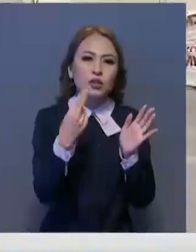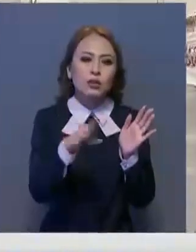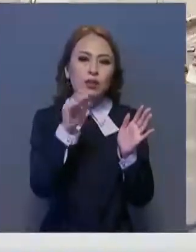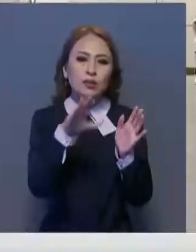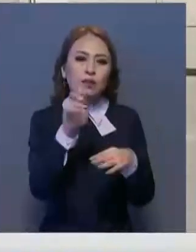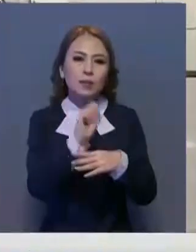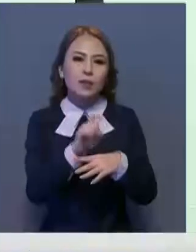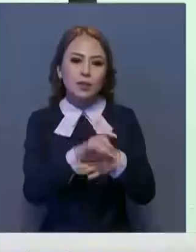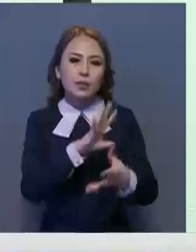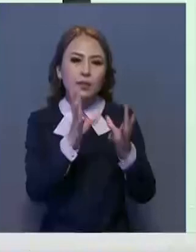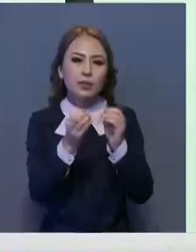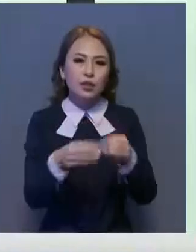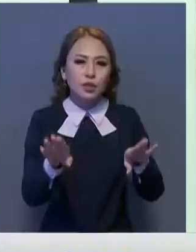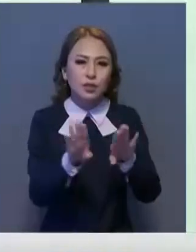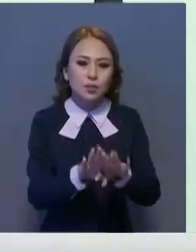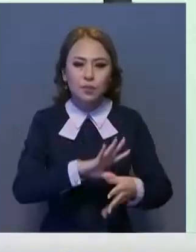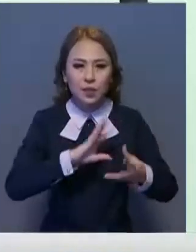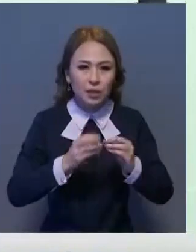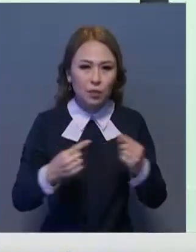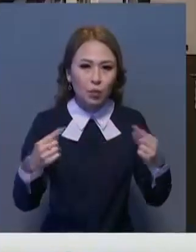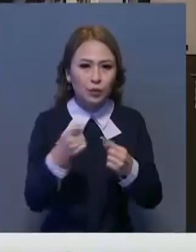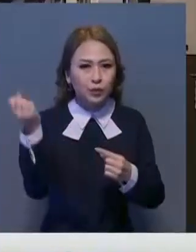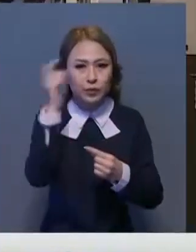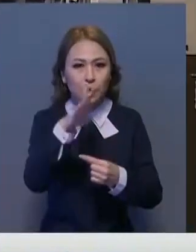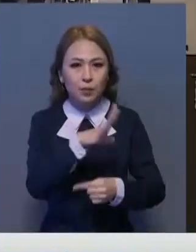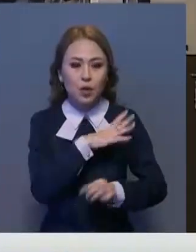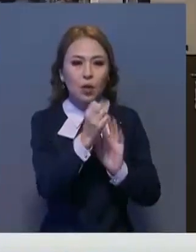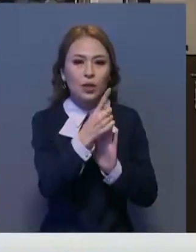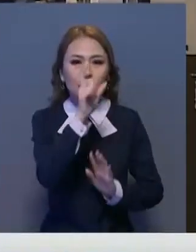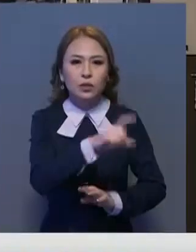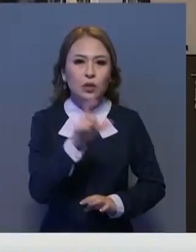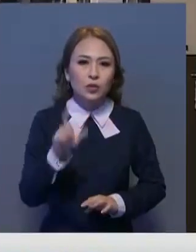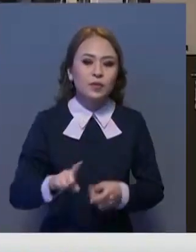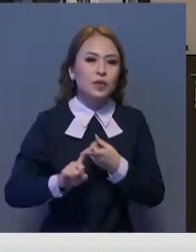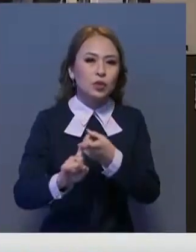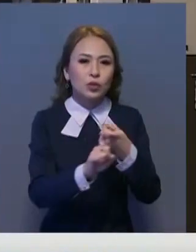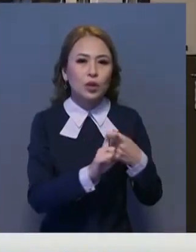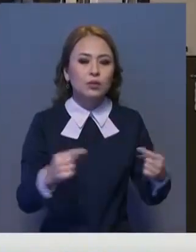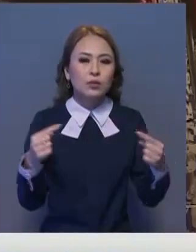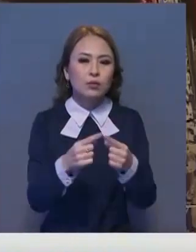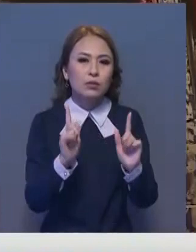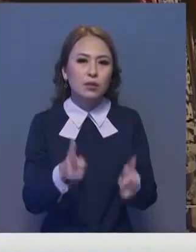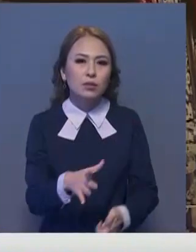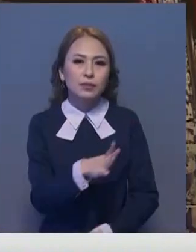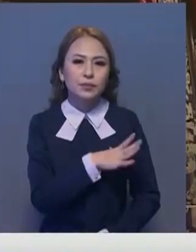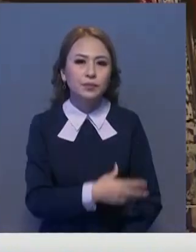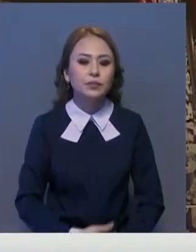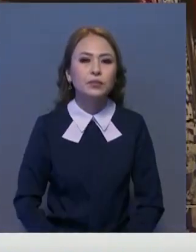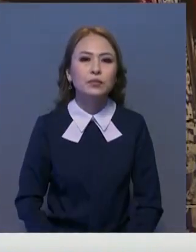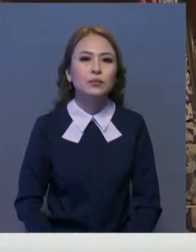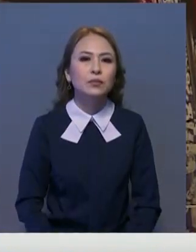Сондай-ақ, 29 желтоқсанда тест тапсырғандардың нәтижесі белгілі болды. Оған сәйкес 11 жолаушының вирус жұқтырғаны расталды.